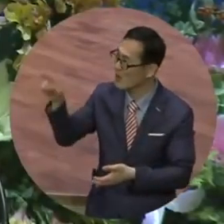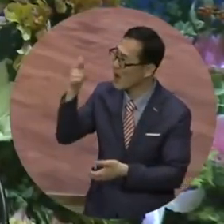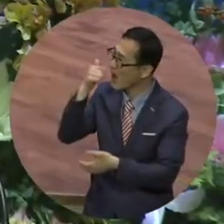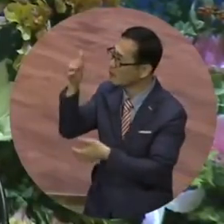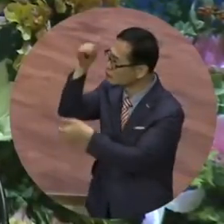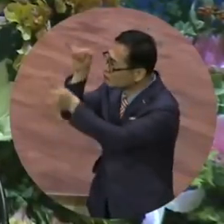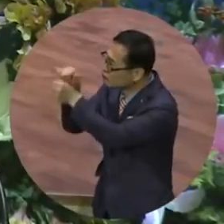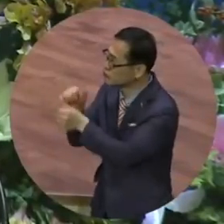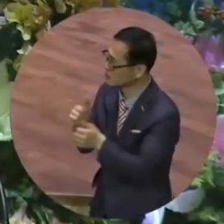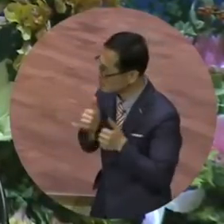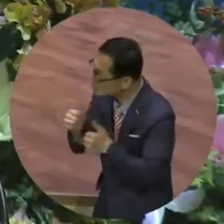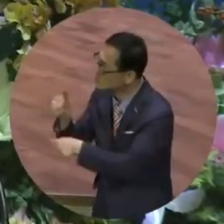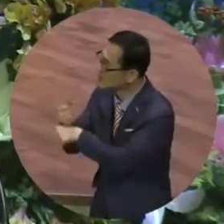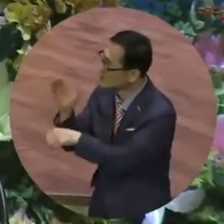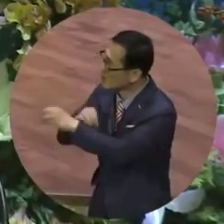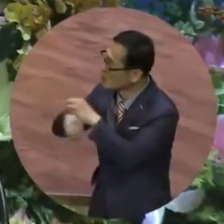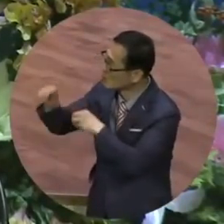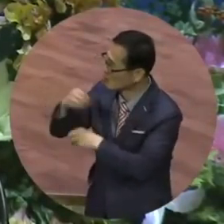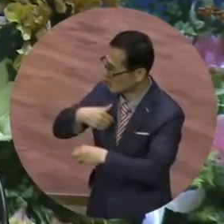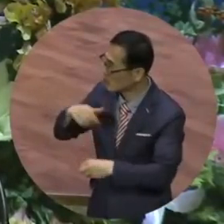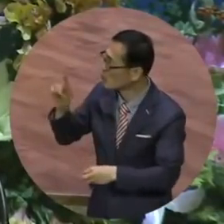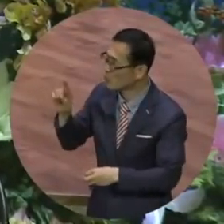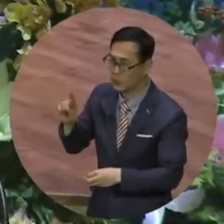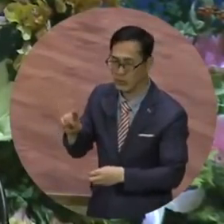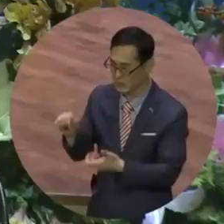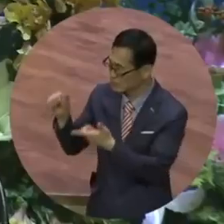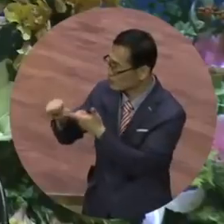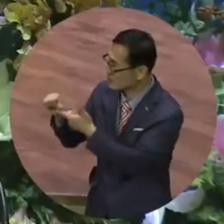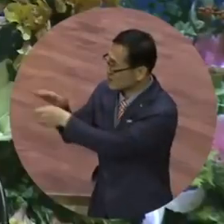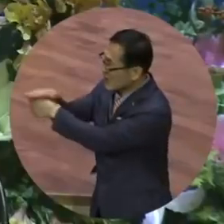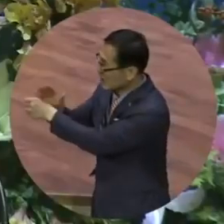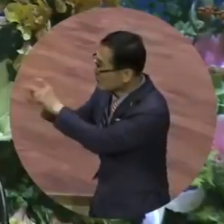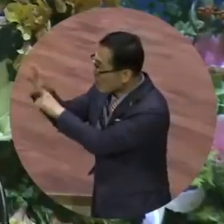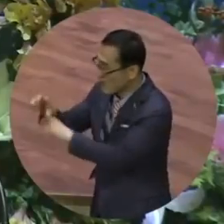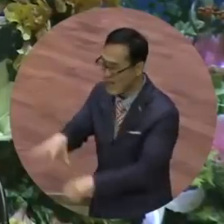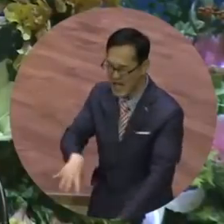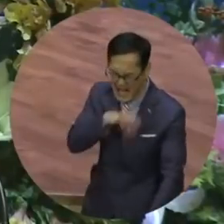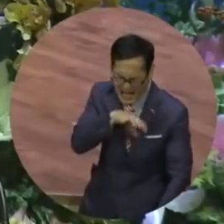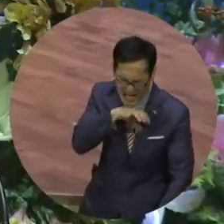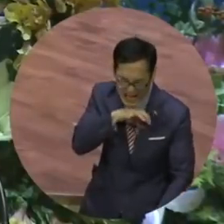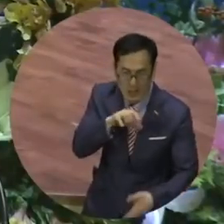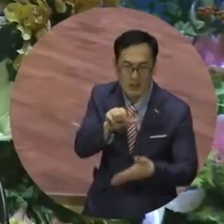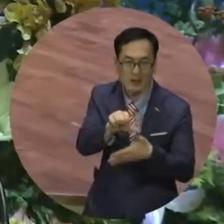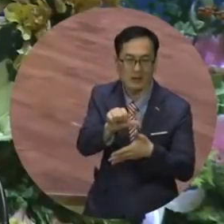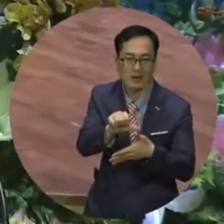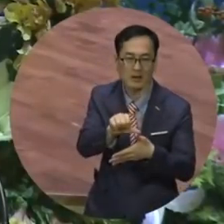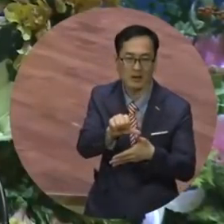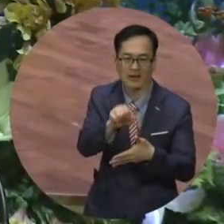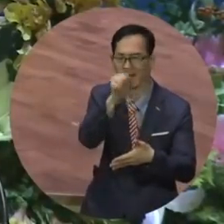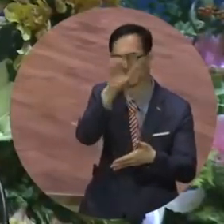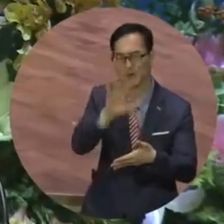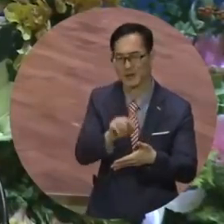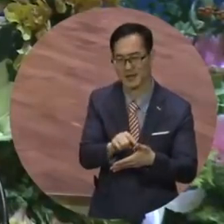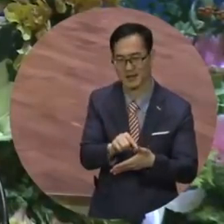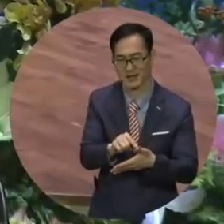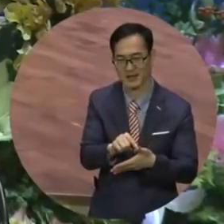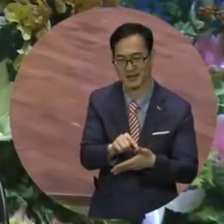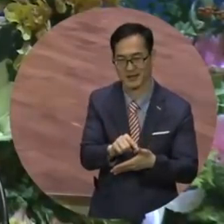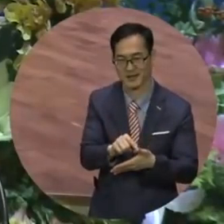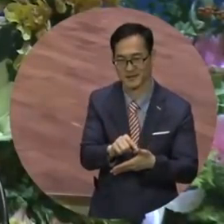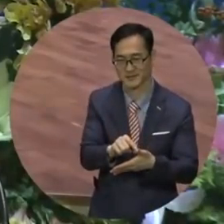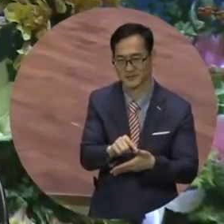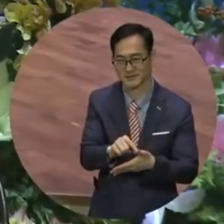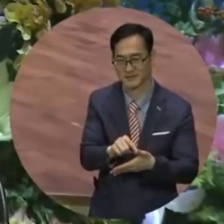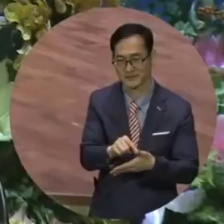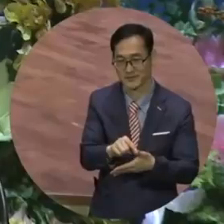않니. 그런 사람은 구원에 제외된 사람. 교회 나왔으면 은혜를 받아야지. 아멘.